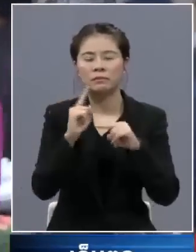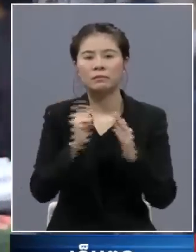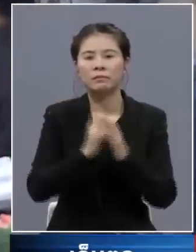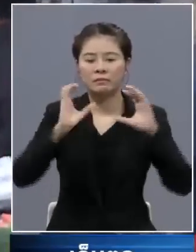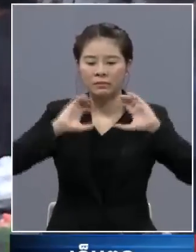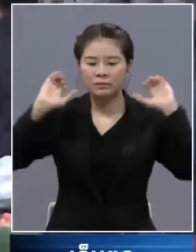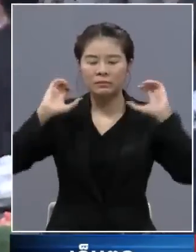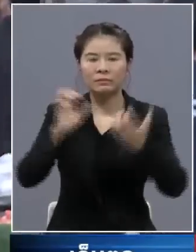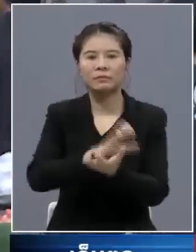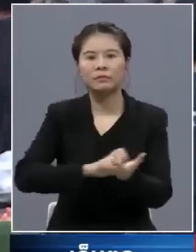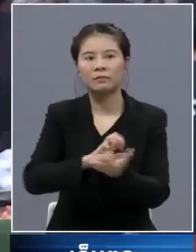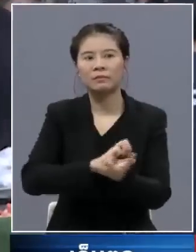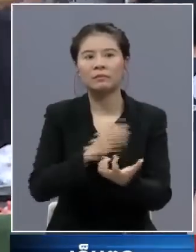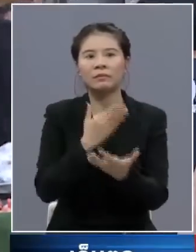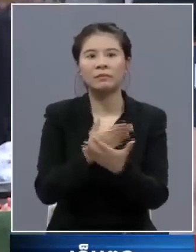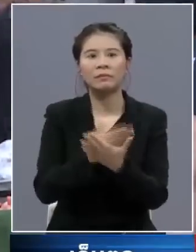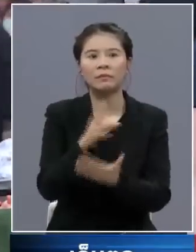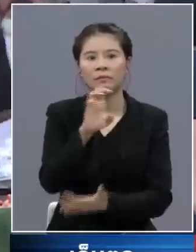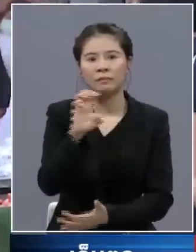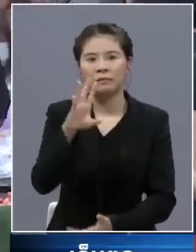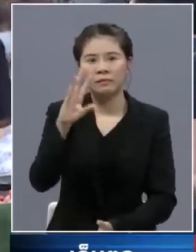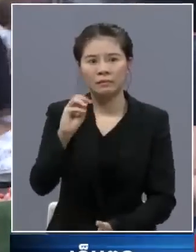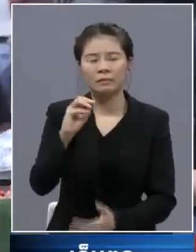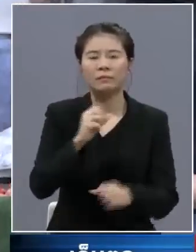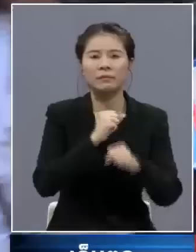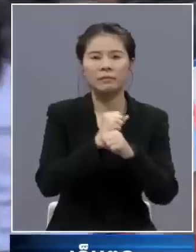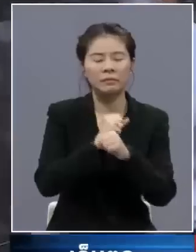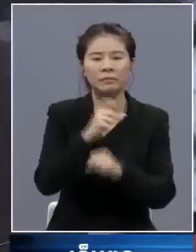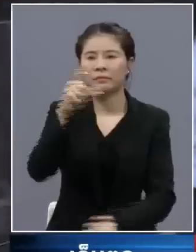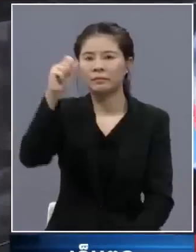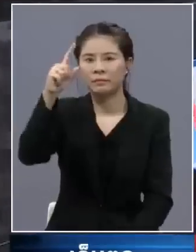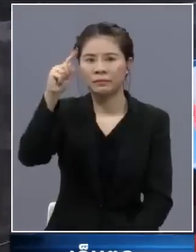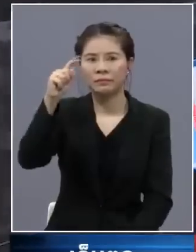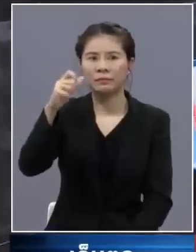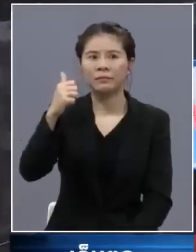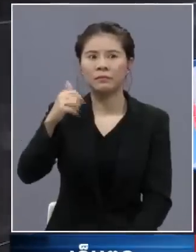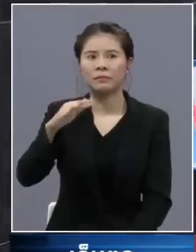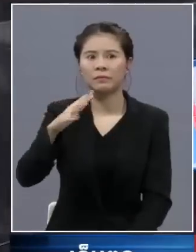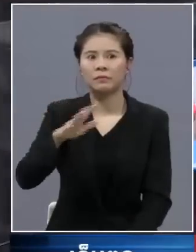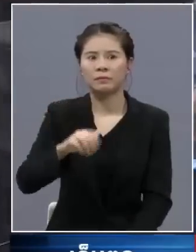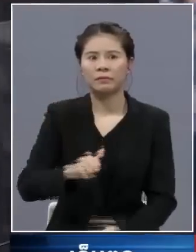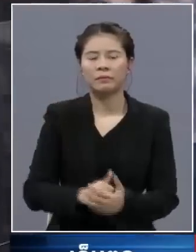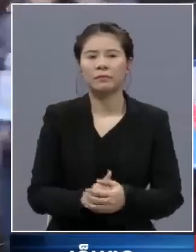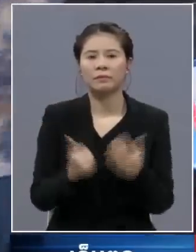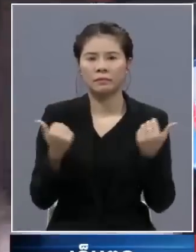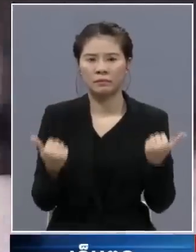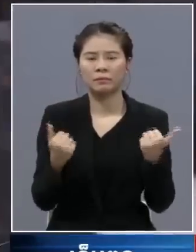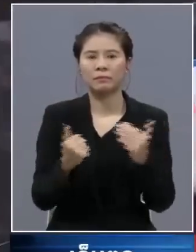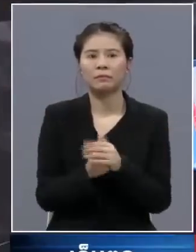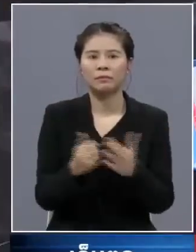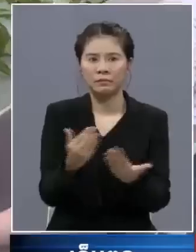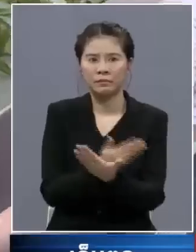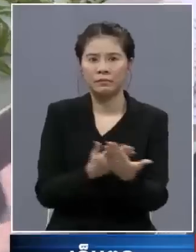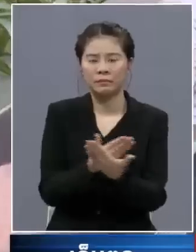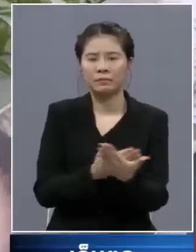เนี่ยนะครับค่าแรง450อาจจะทำไม่ได้ในทันทีซึ่งคุณพิธาบอกว่ามันไม่ใช่เรื่องจริงนะครับตอนนี้เองก็เห็นภาพอย่าง